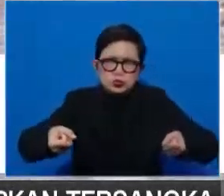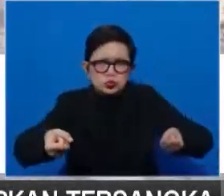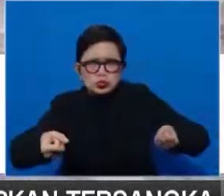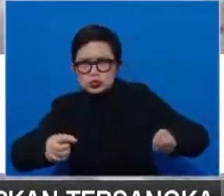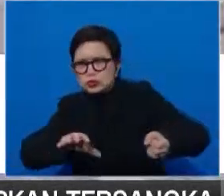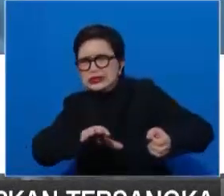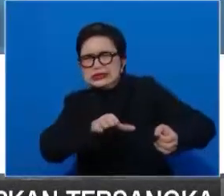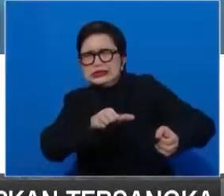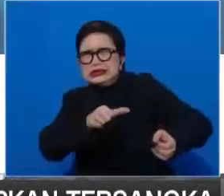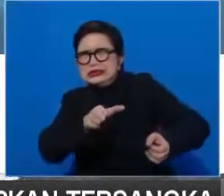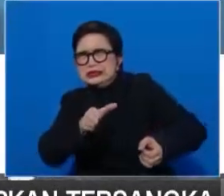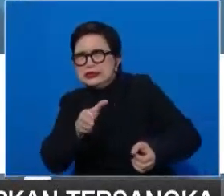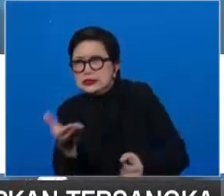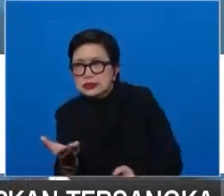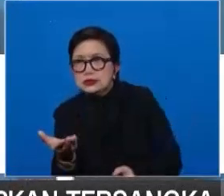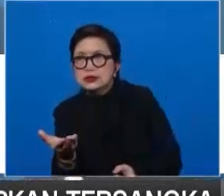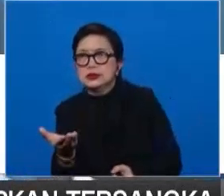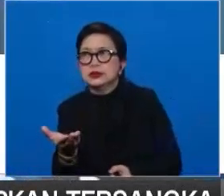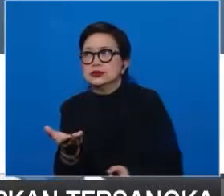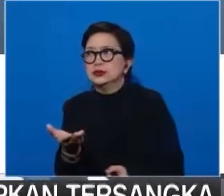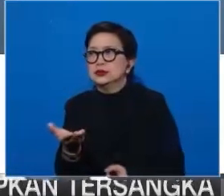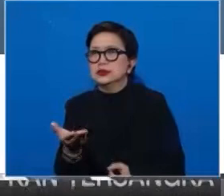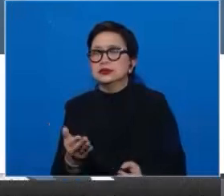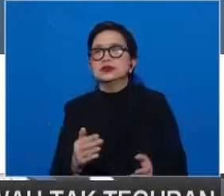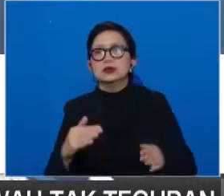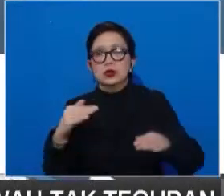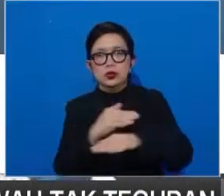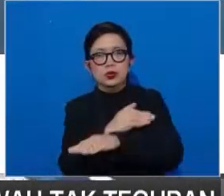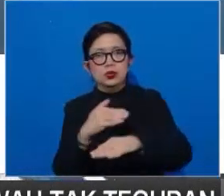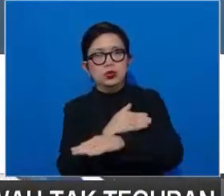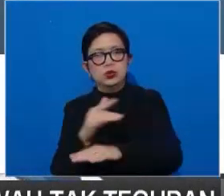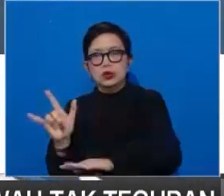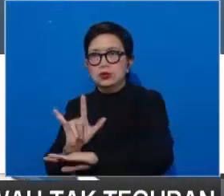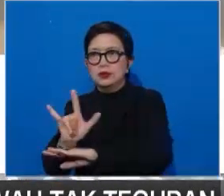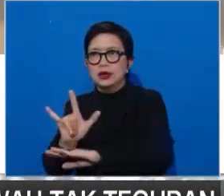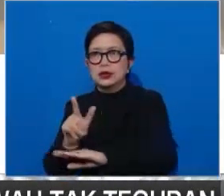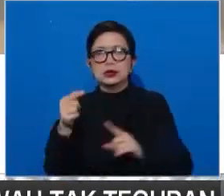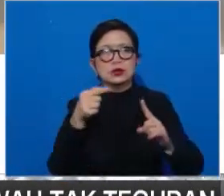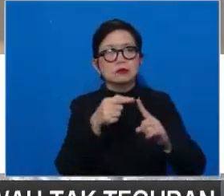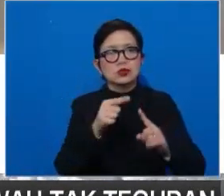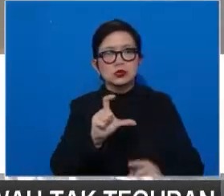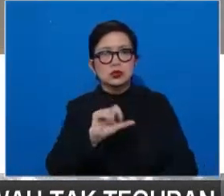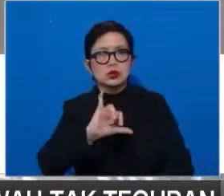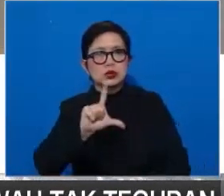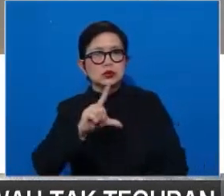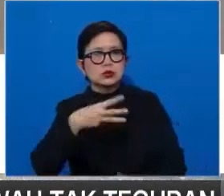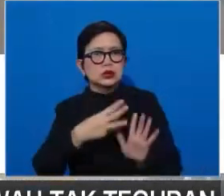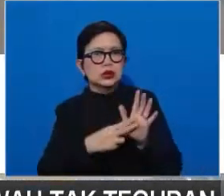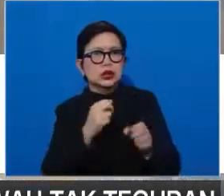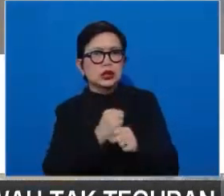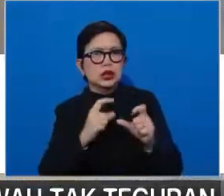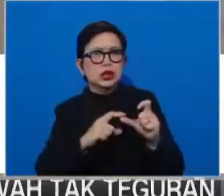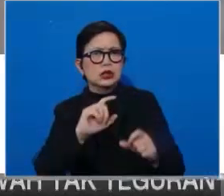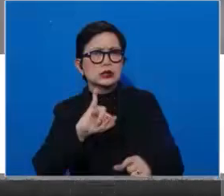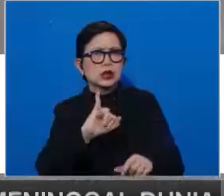saat terperosok. Akibat kecelakaan ini, arus lalu lintas dari arah Bekasi menuju Cilengsi dan arah sebaliknya sempat mengalami